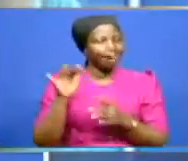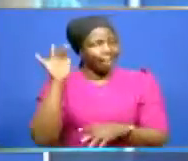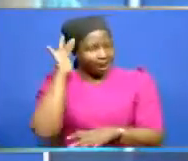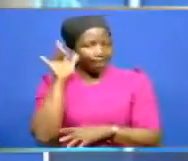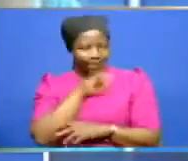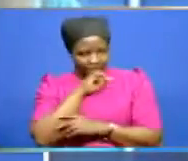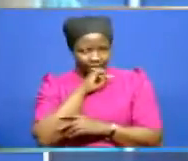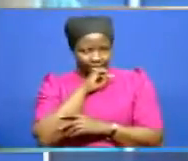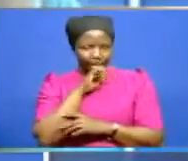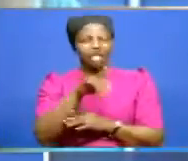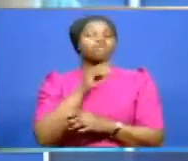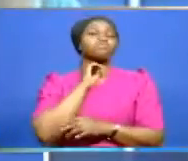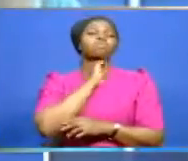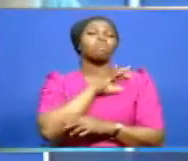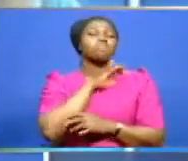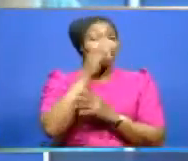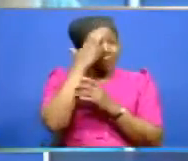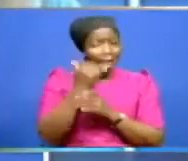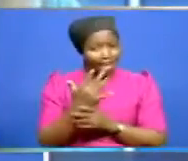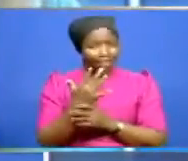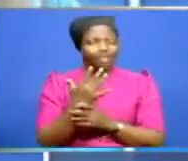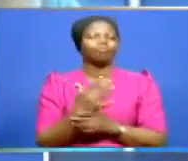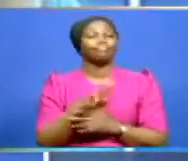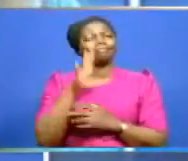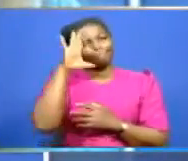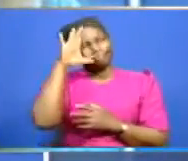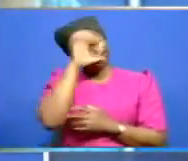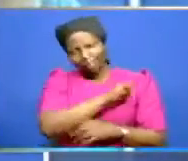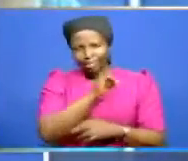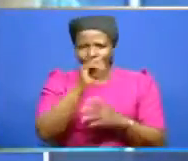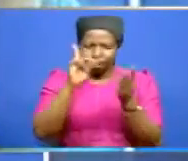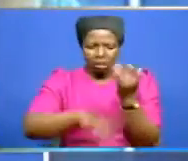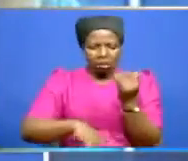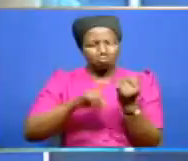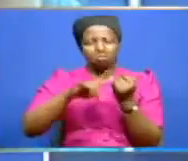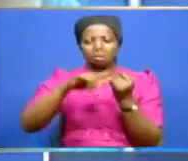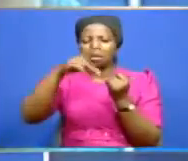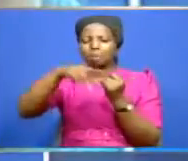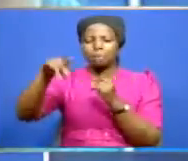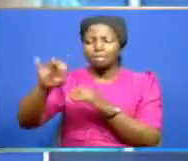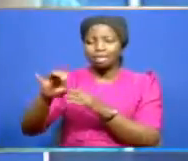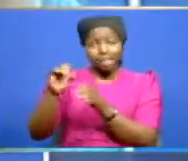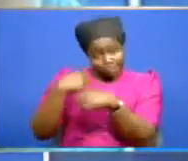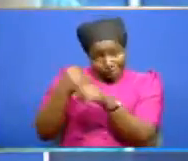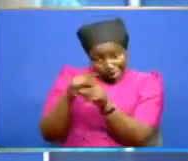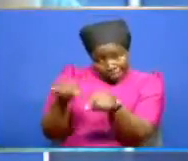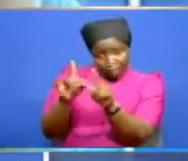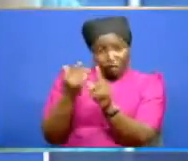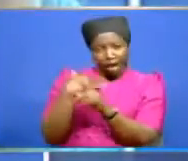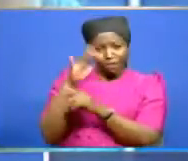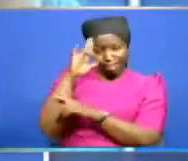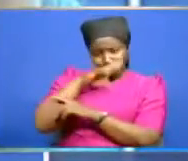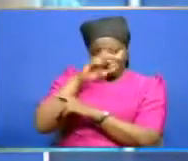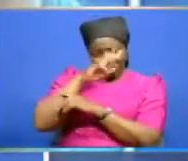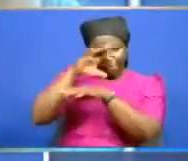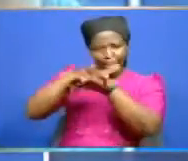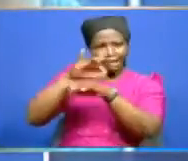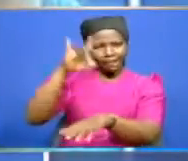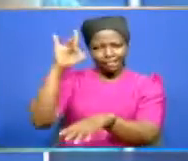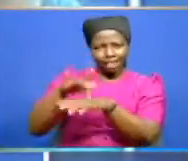hao wanalalamikia kwamba ukosefu wa vifaa vya kujikinga umewaweka katika hatari ya kuambukizwa ugonjwa